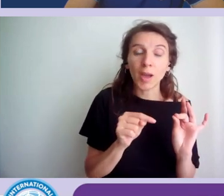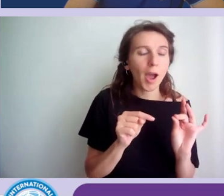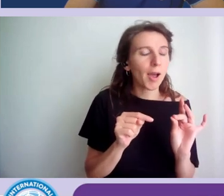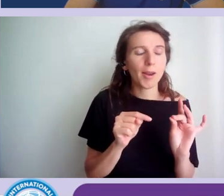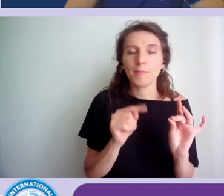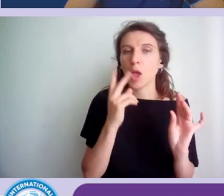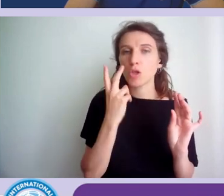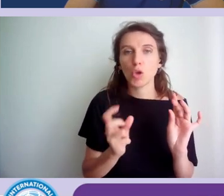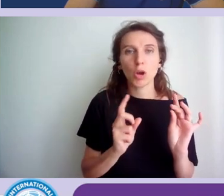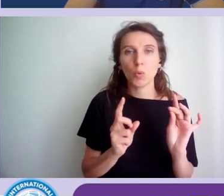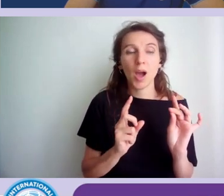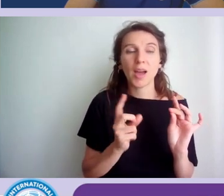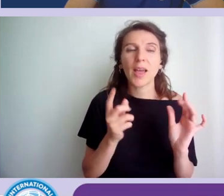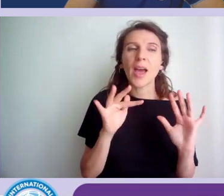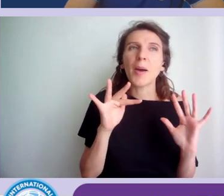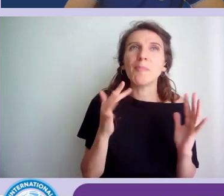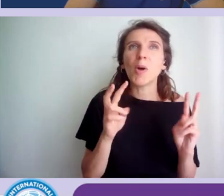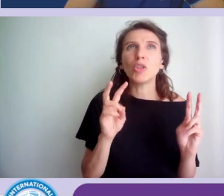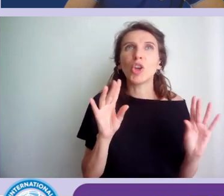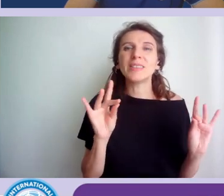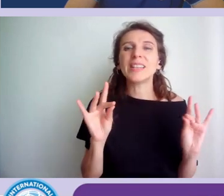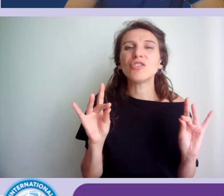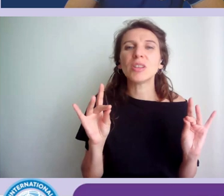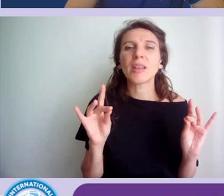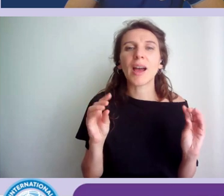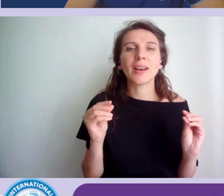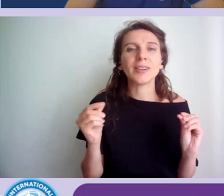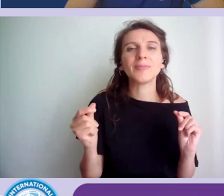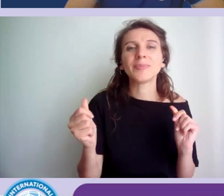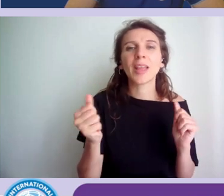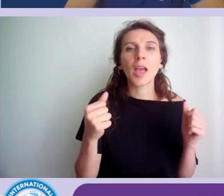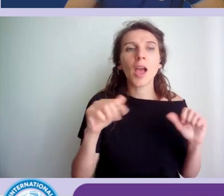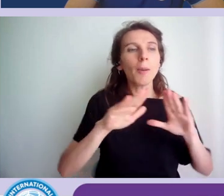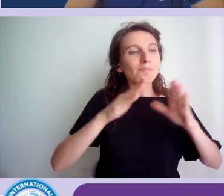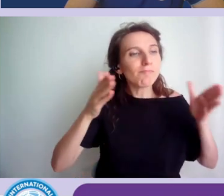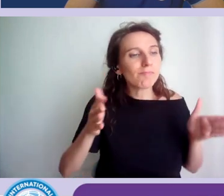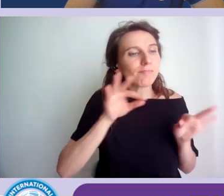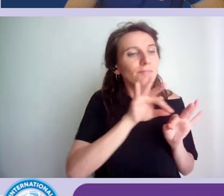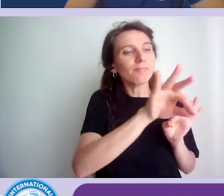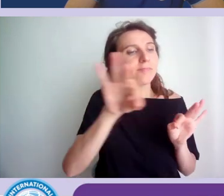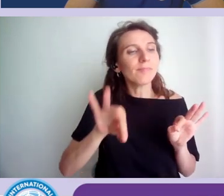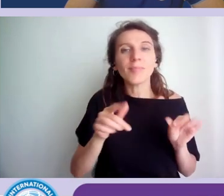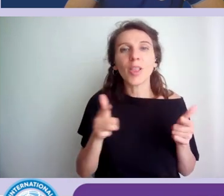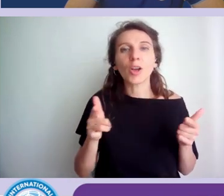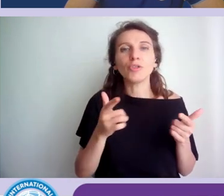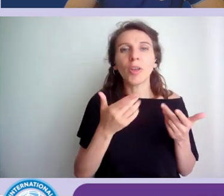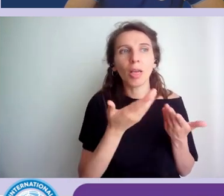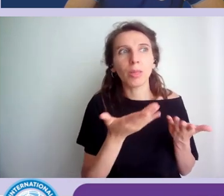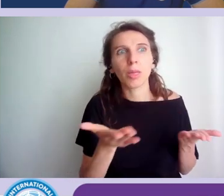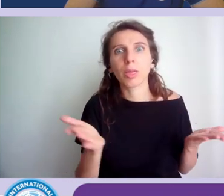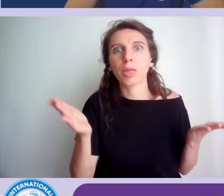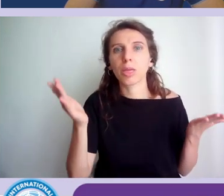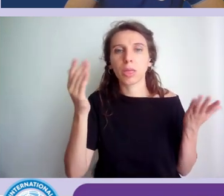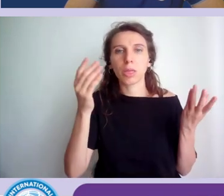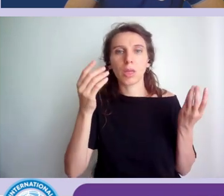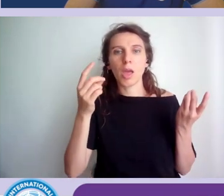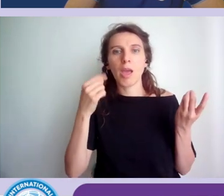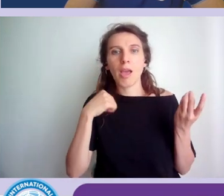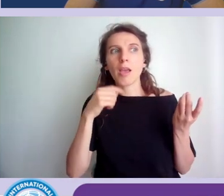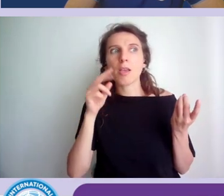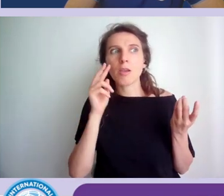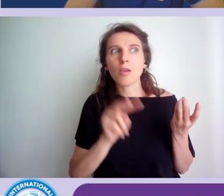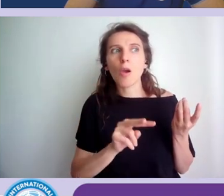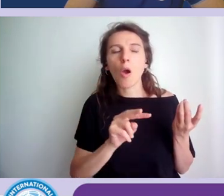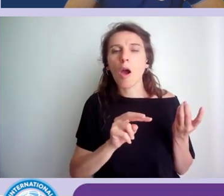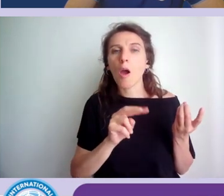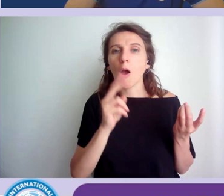è liquido no fluido per definizione cioè un sistema è un secondo in un modo magari l'ho verificato mi sembra a